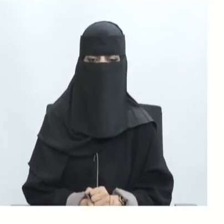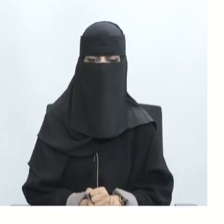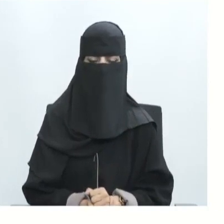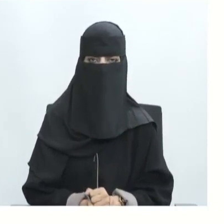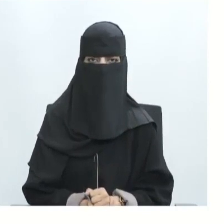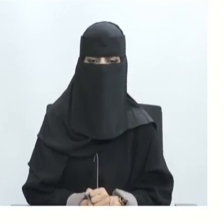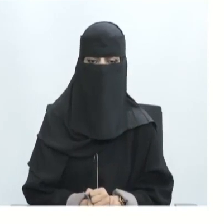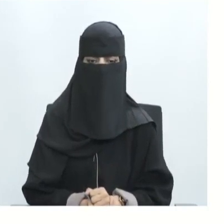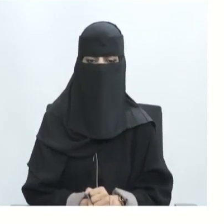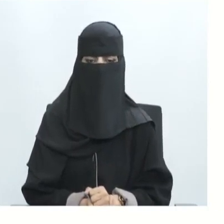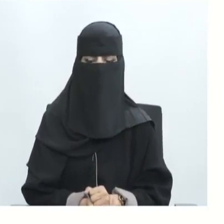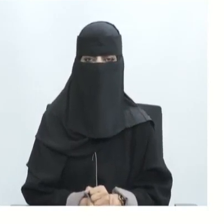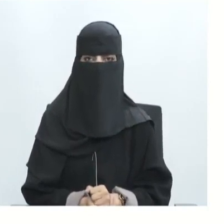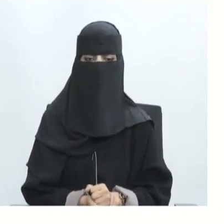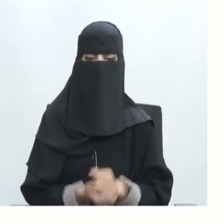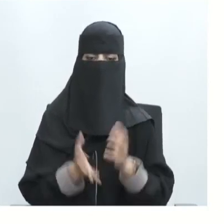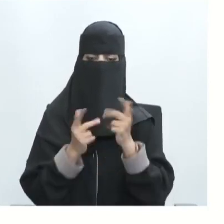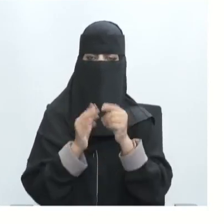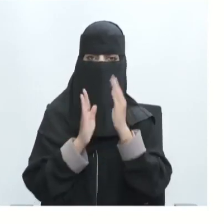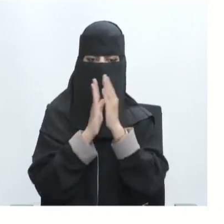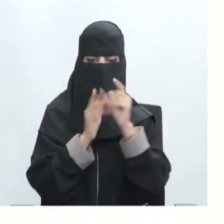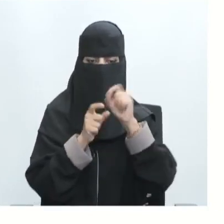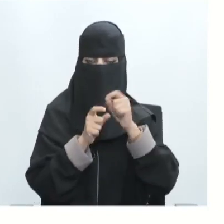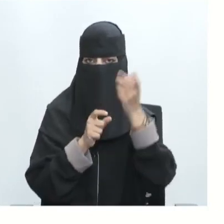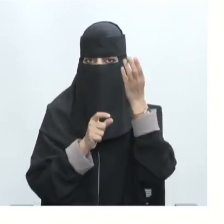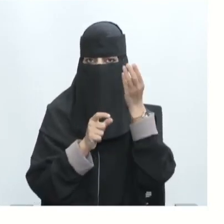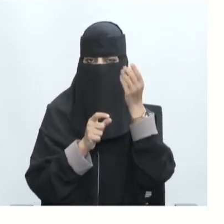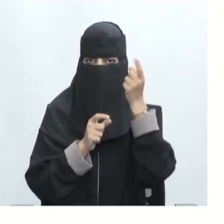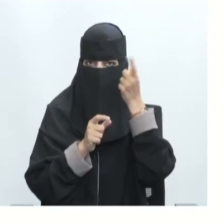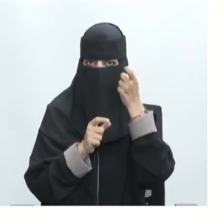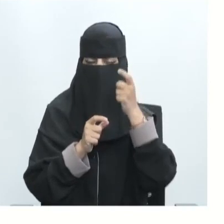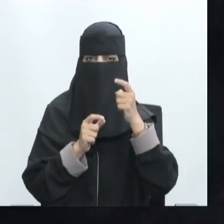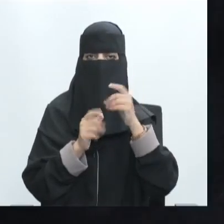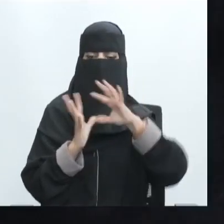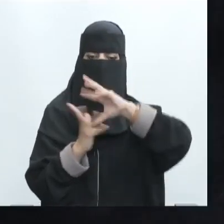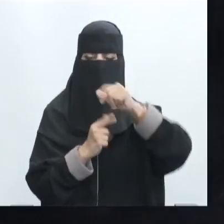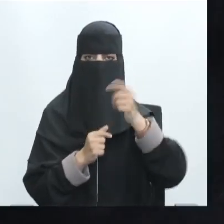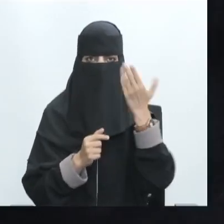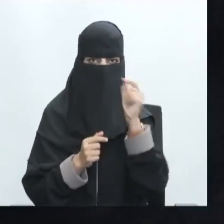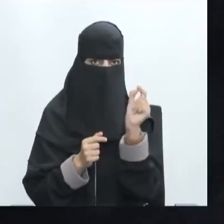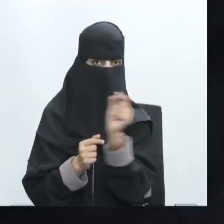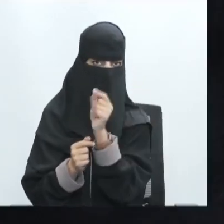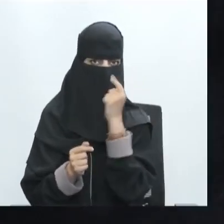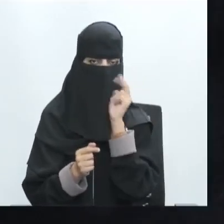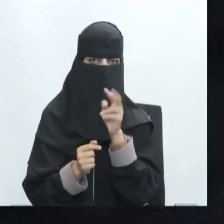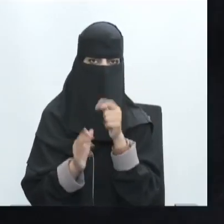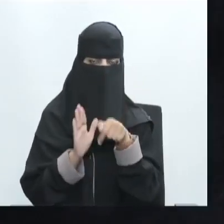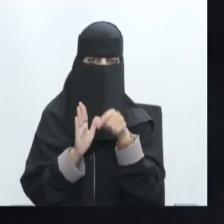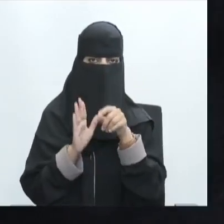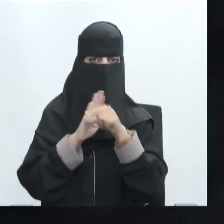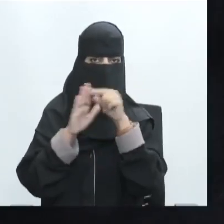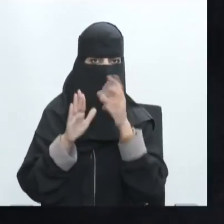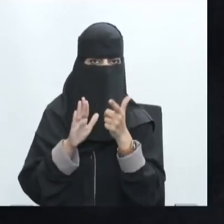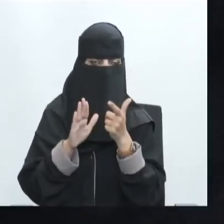تعدد المنطق هو تعدد المناهج في فهم العالم ووضعنا خط قبل قليل على